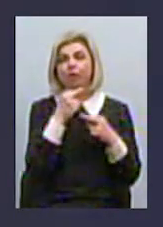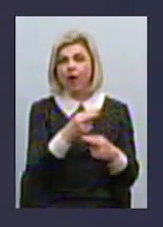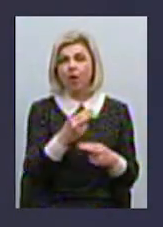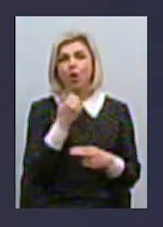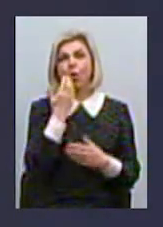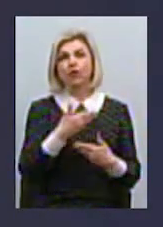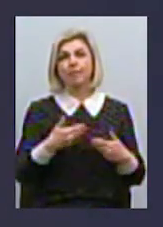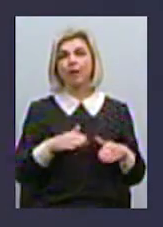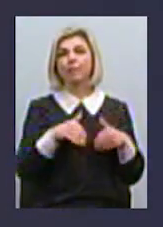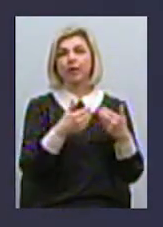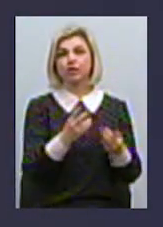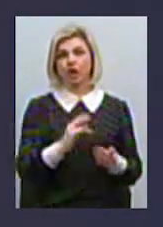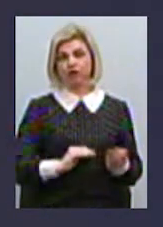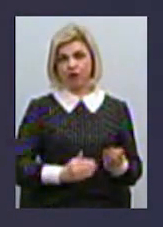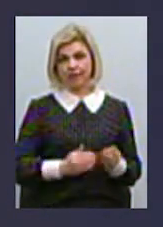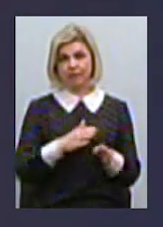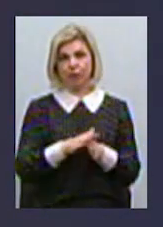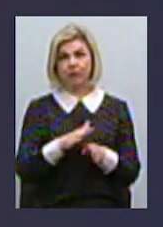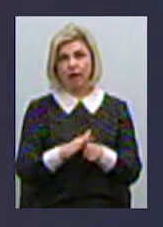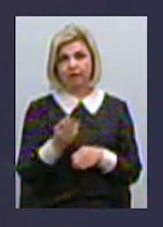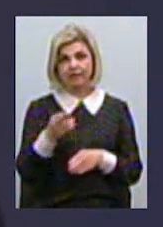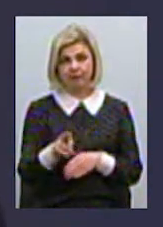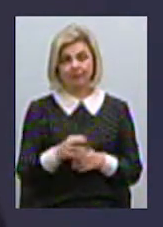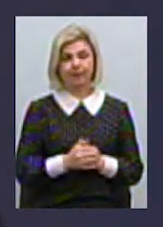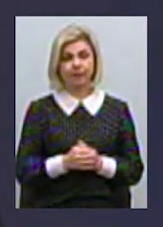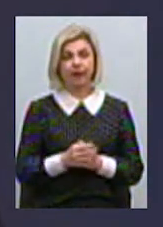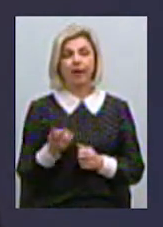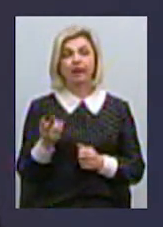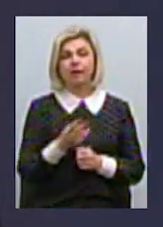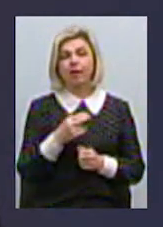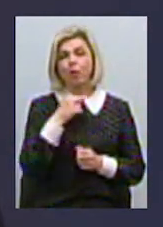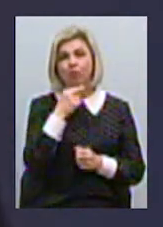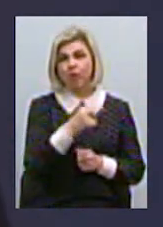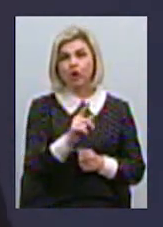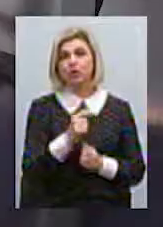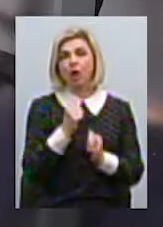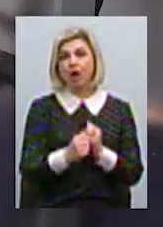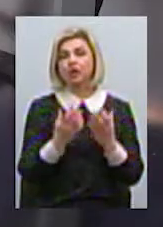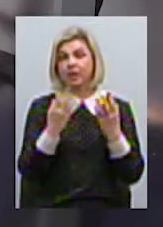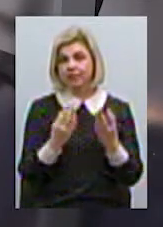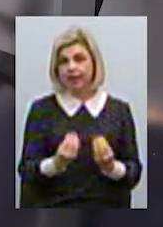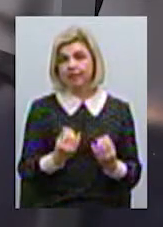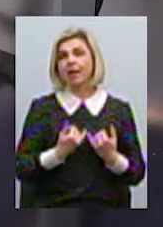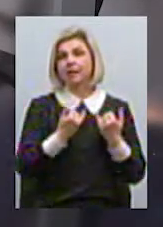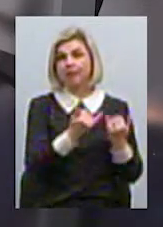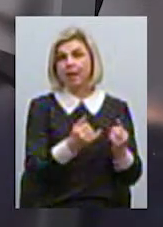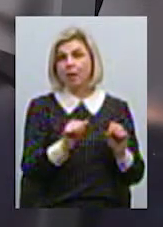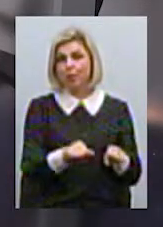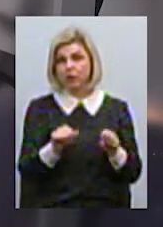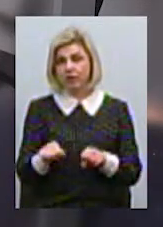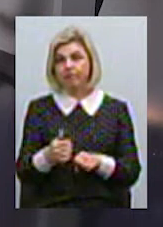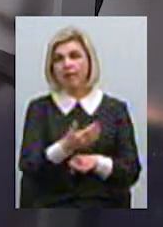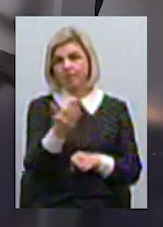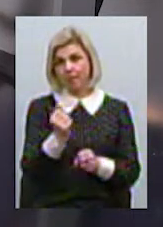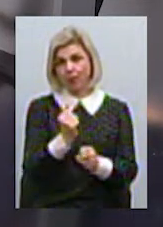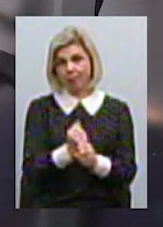ми звертаємося до приватного виконавця? Дякую. Слід звернути увагу, що сьогодення дала можливість вам робити